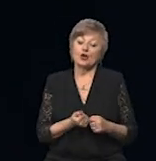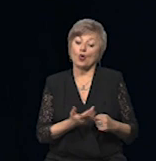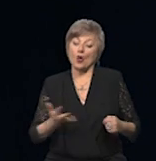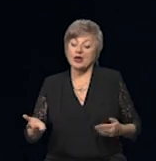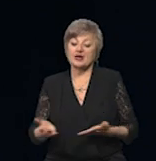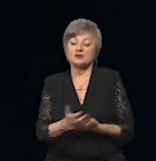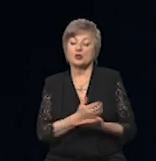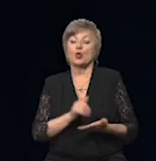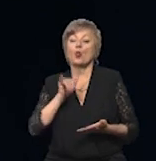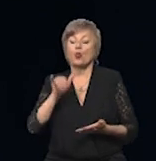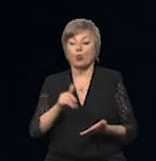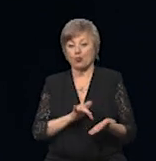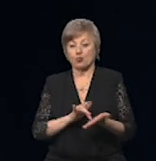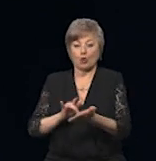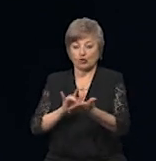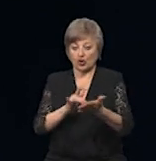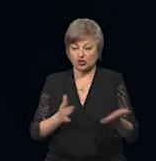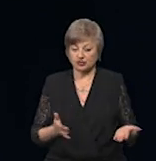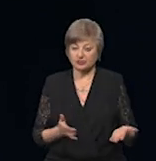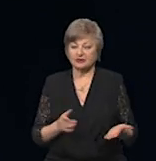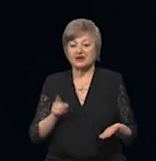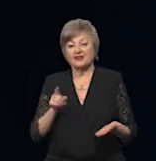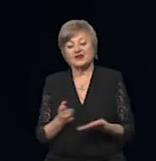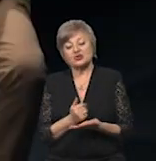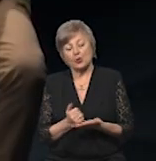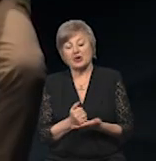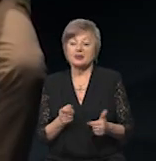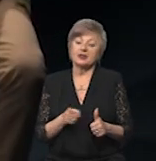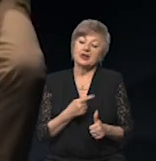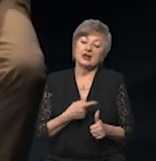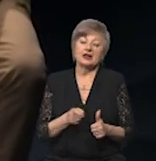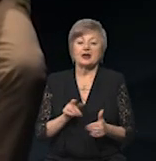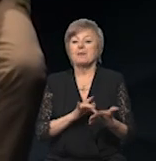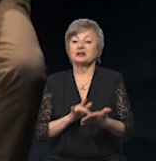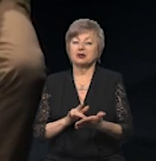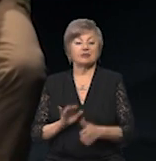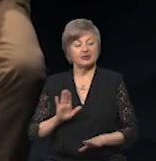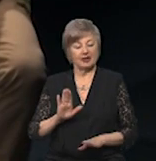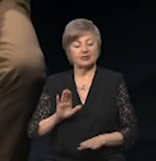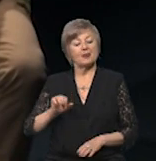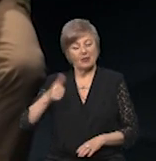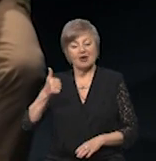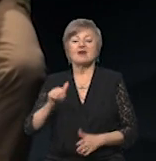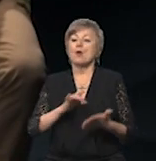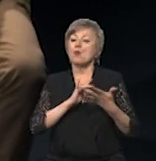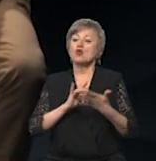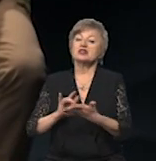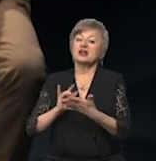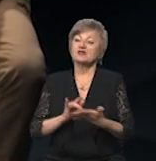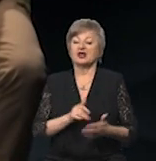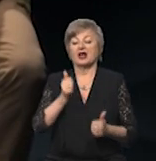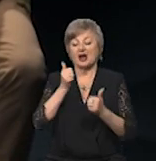у подорожах? Ви в першу чергу колекціонер чи мандрівник? Мандрівник, мабуть. І кожна